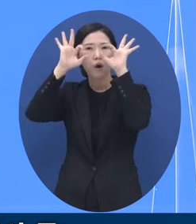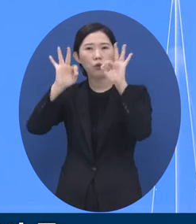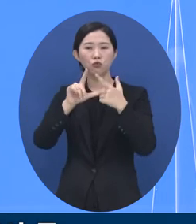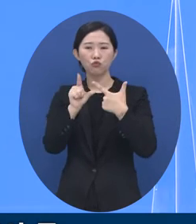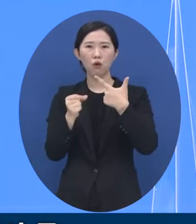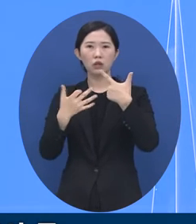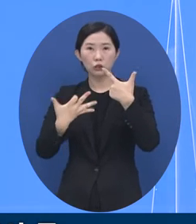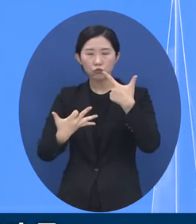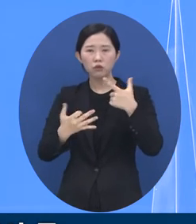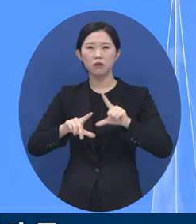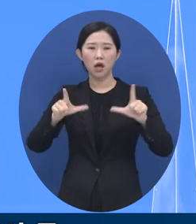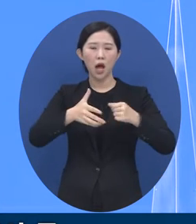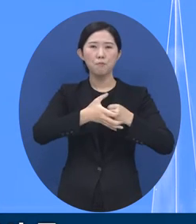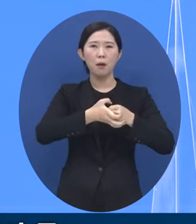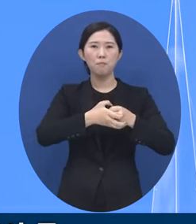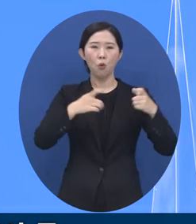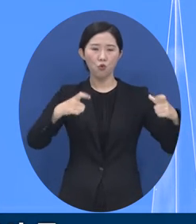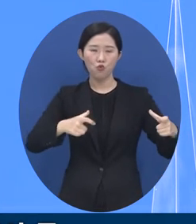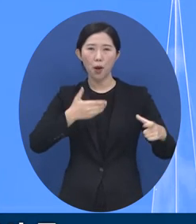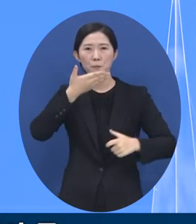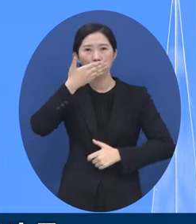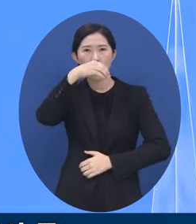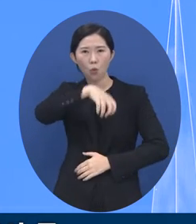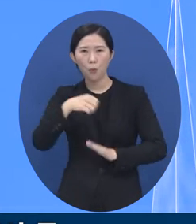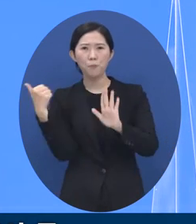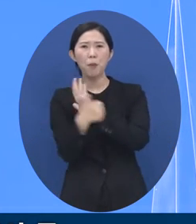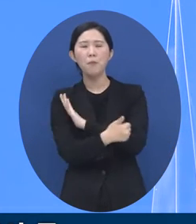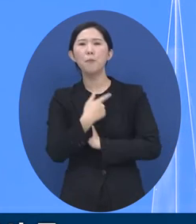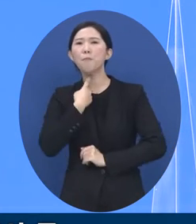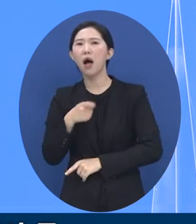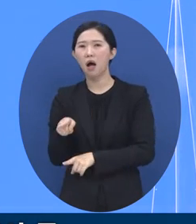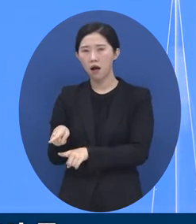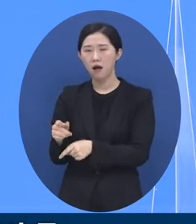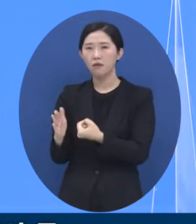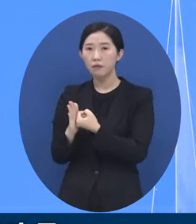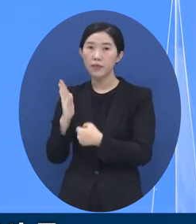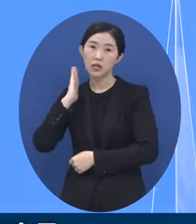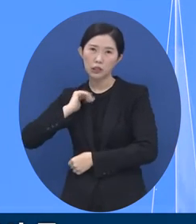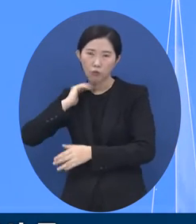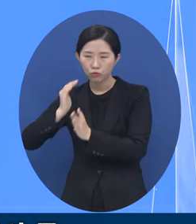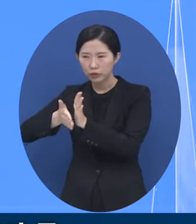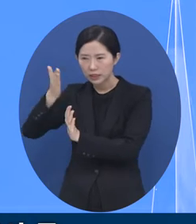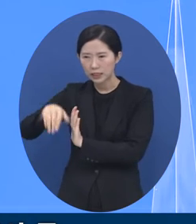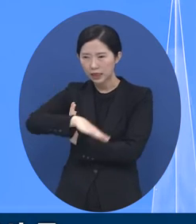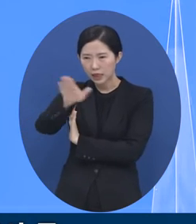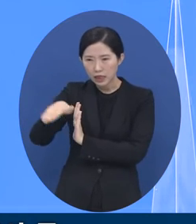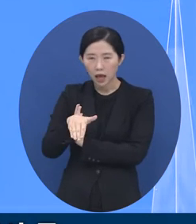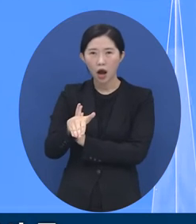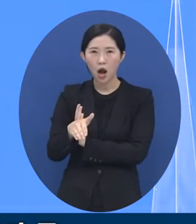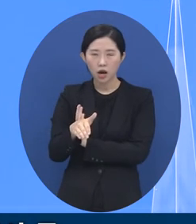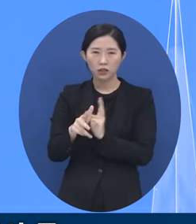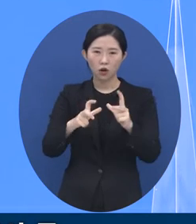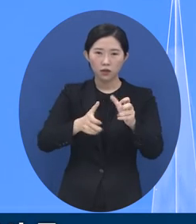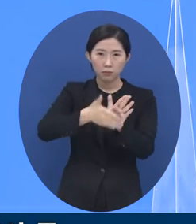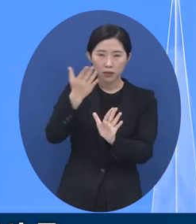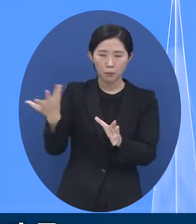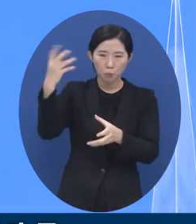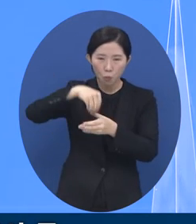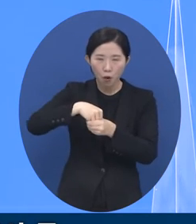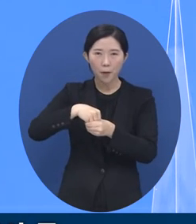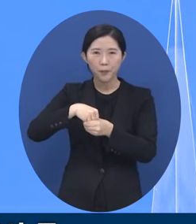소재 식당을 방문했던 연결고리가 확인되었습니다. 이에 같은 클러스터로 포함하여 조사를